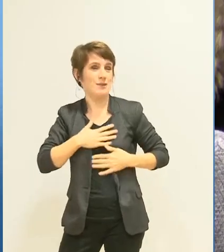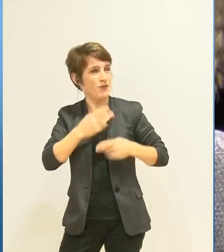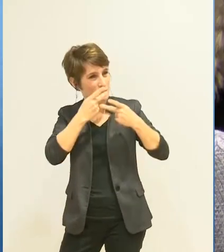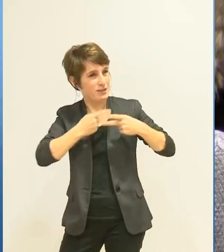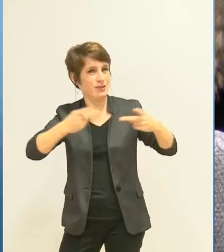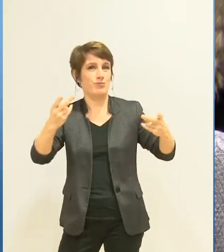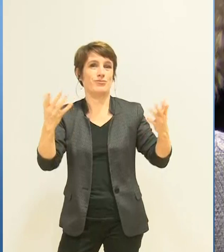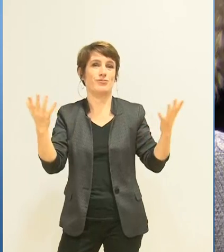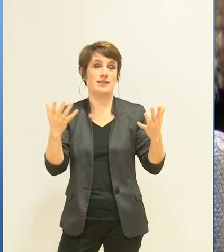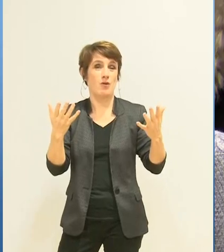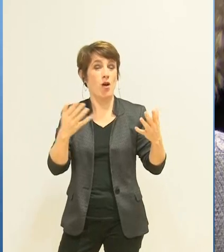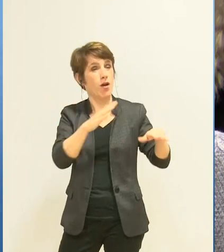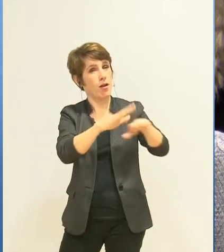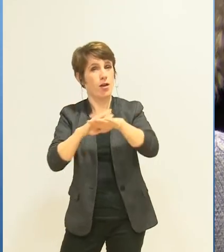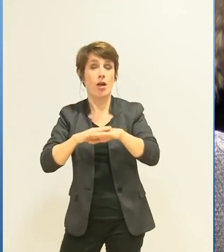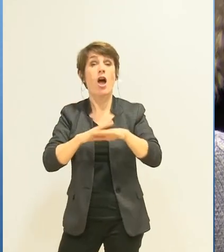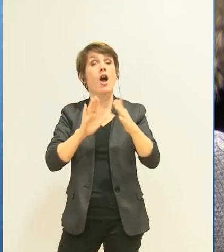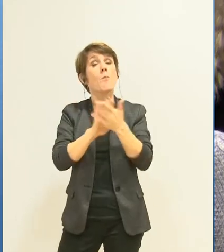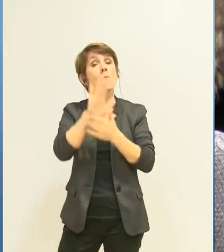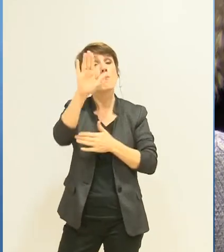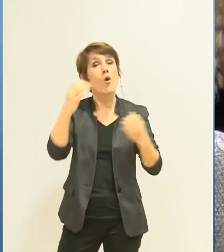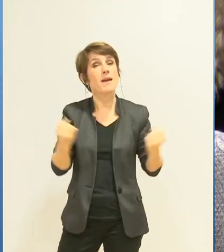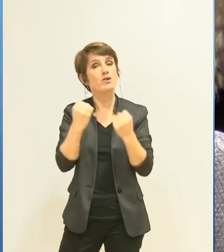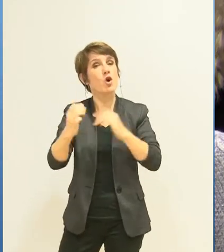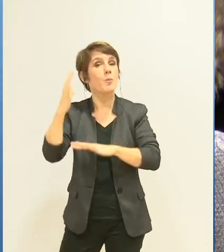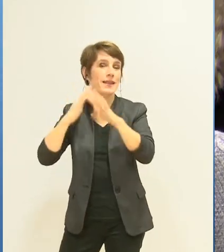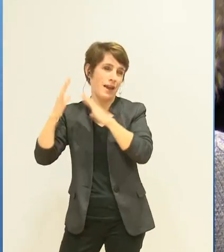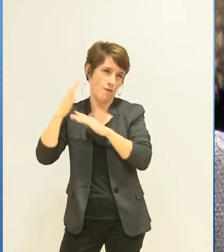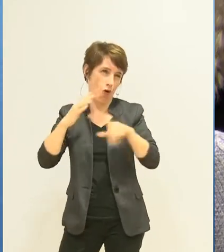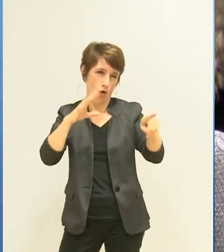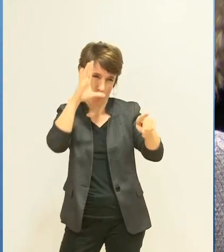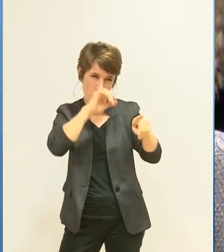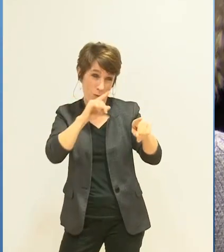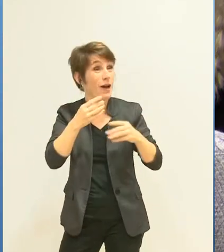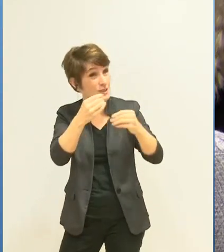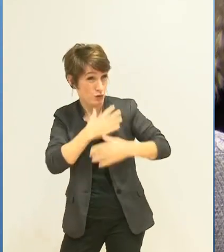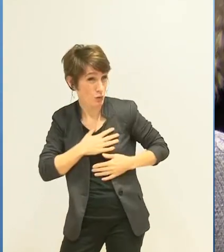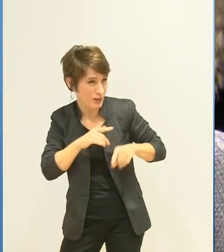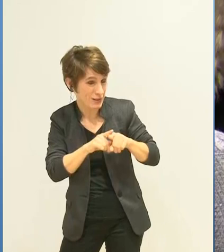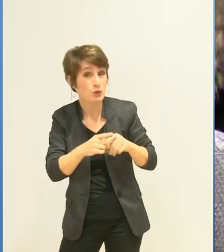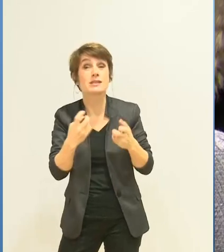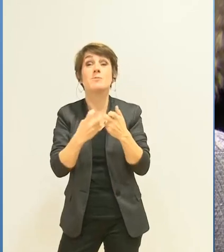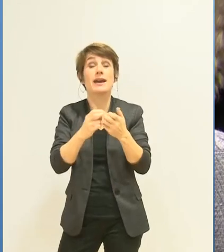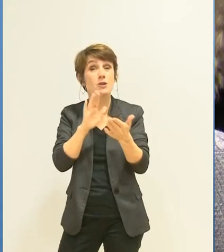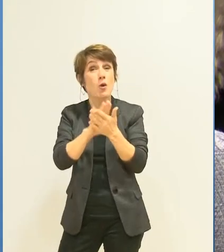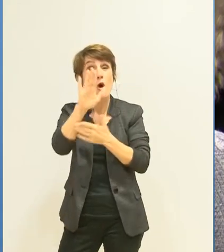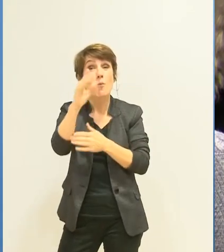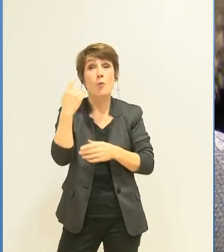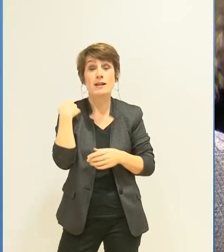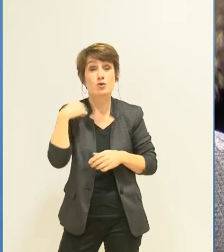les engagements de campagne moi je pense que ça va faire plaisir faire plaisir à tout le monde notamment le numéro 78 voilà